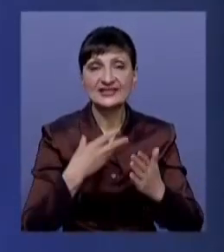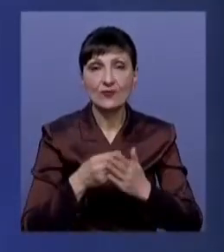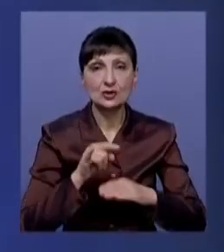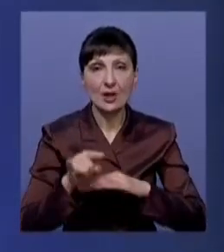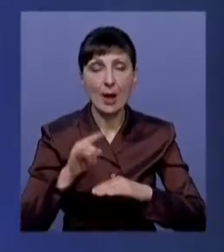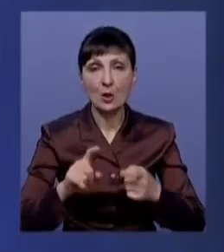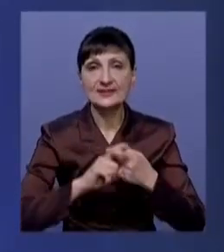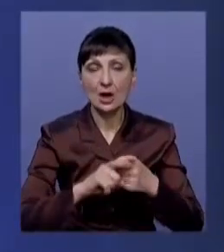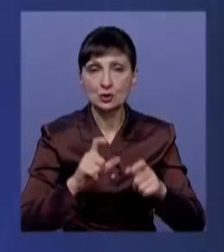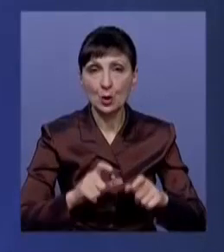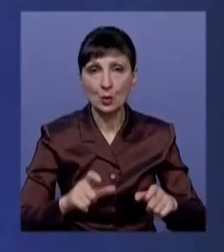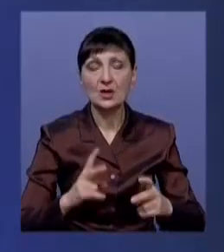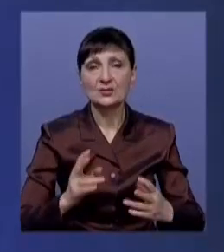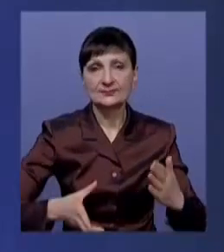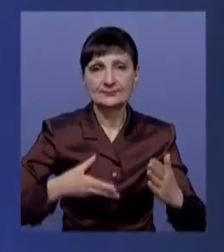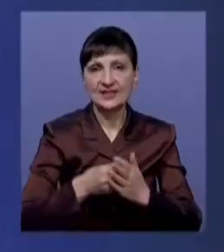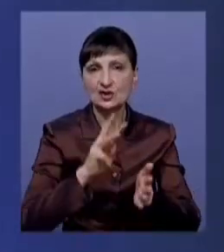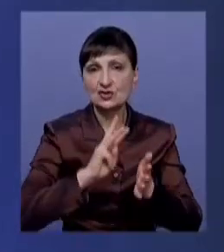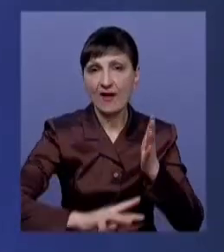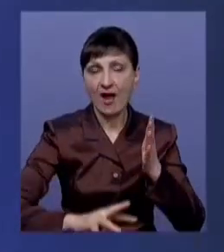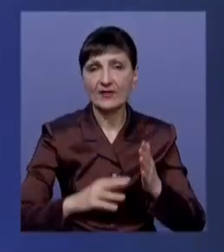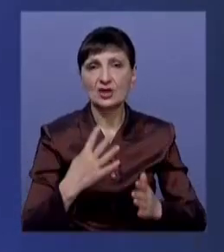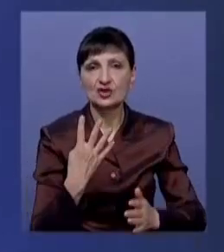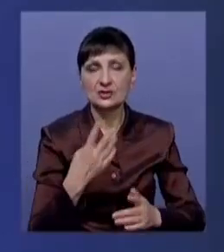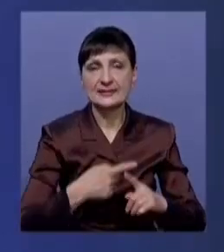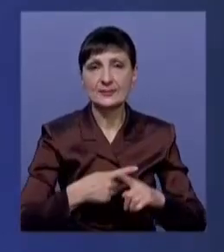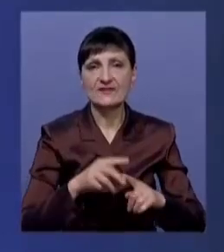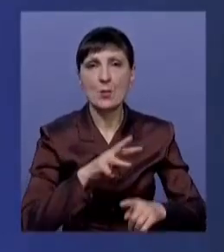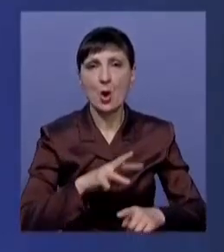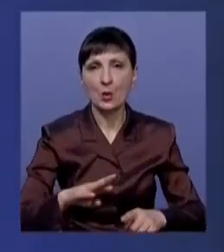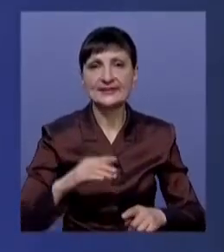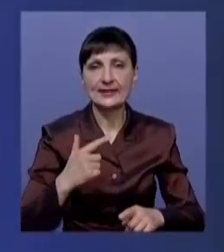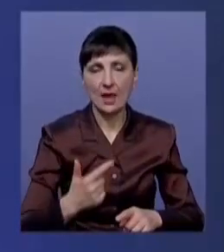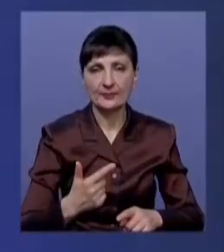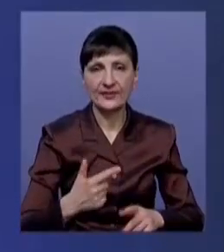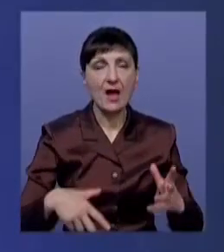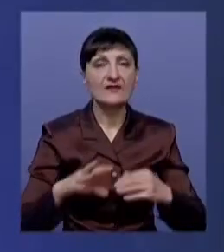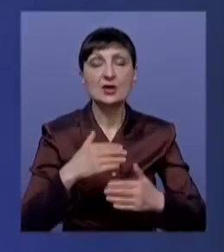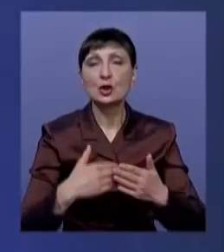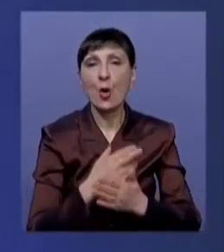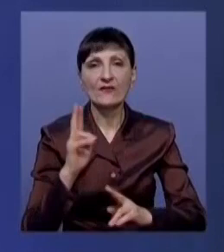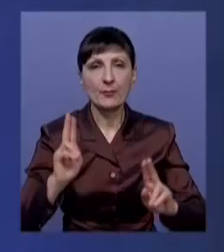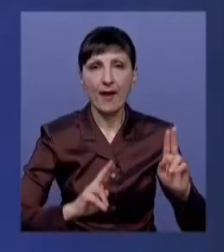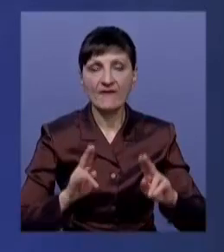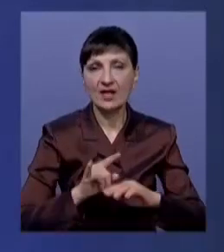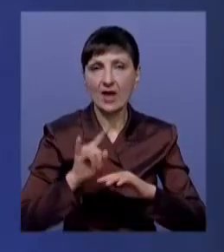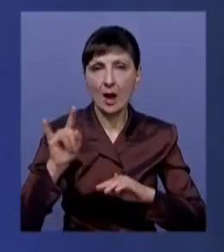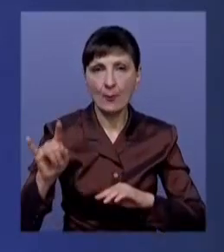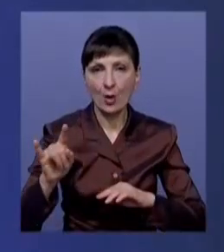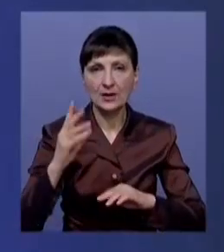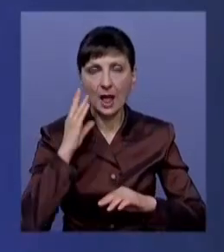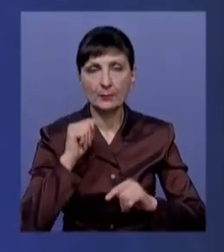зараженных пассажиров, придется раскошелиться на штраф в размере 4,5 миллионов тенге. О всех нововведениях в воздушной гавани